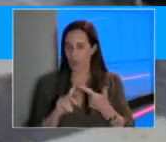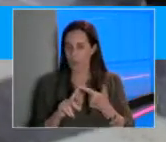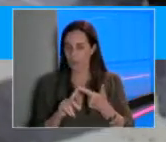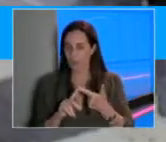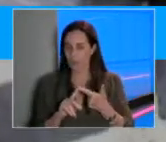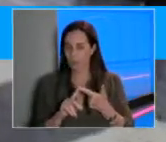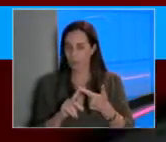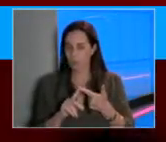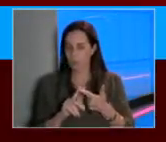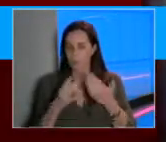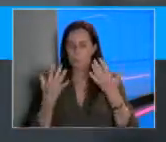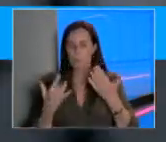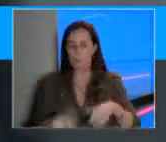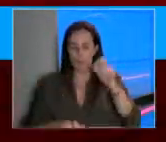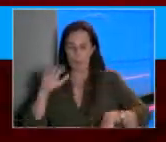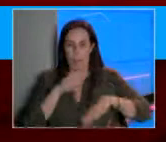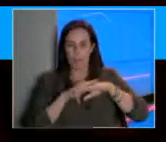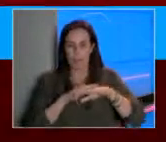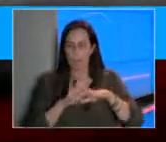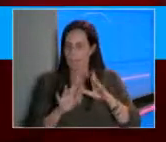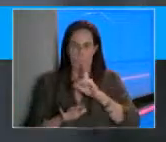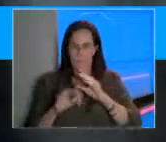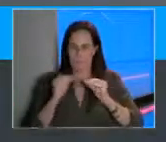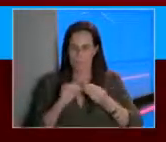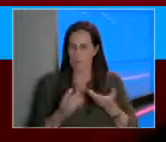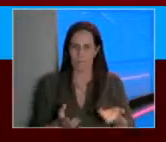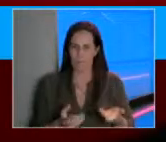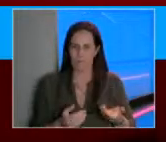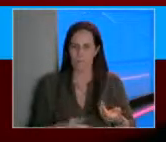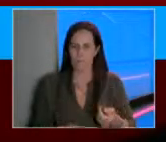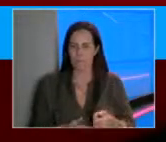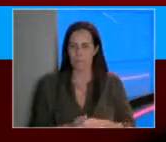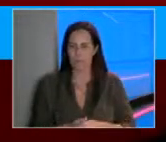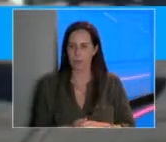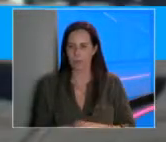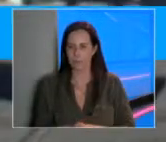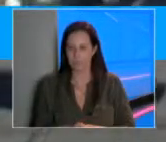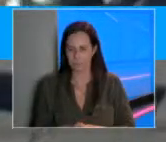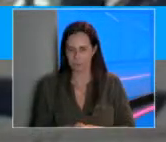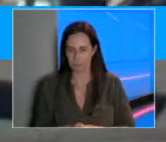שמגבלת הנושאים היא מאוד מצומצמת. זאת אומרת,